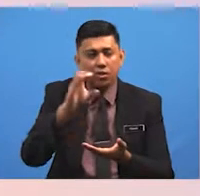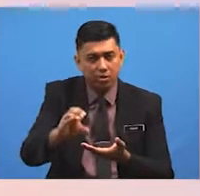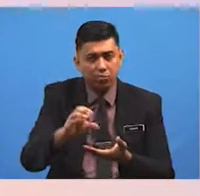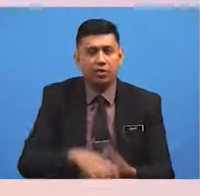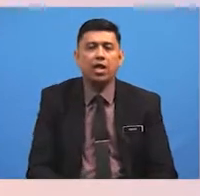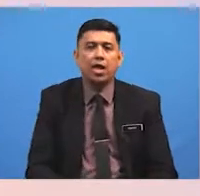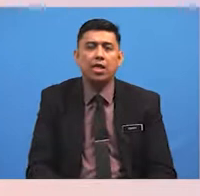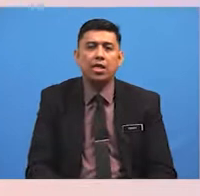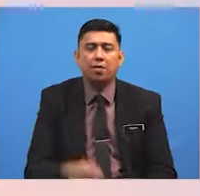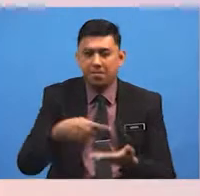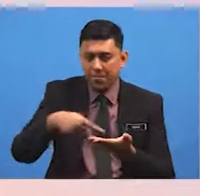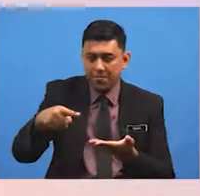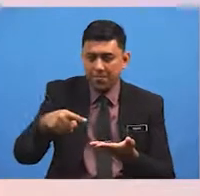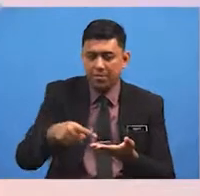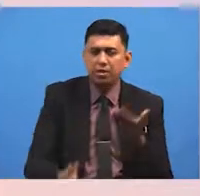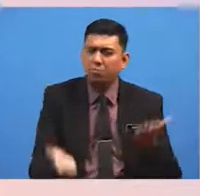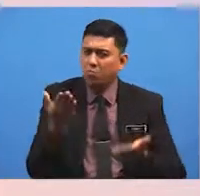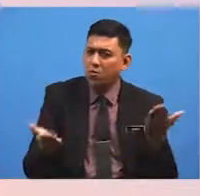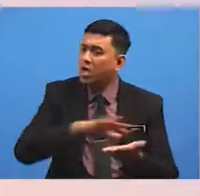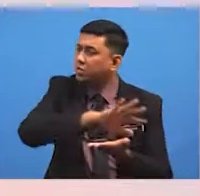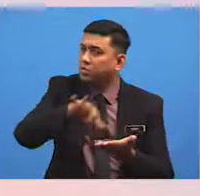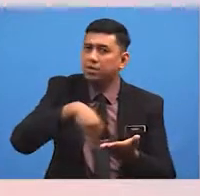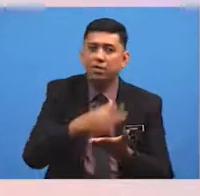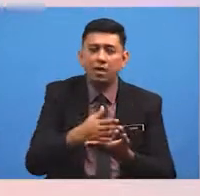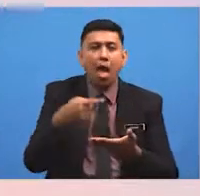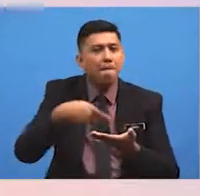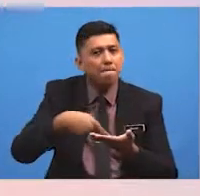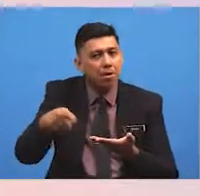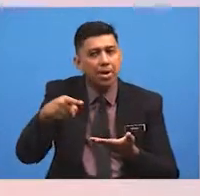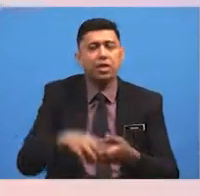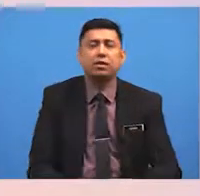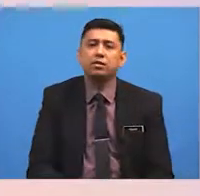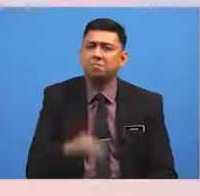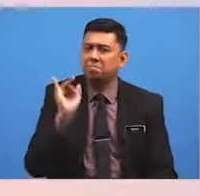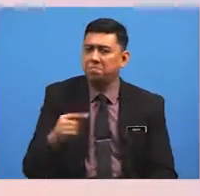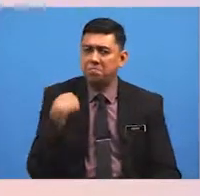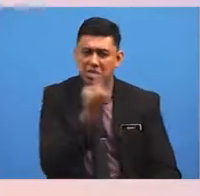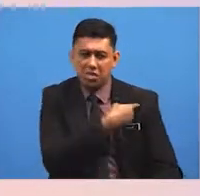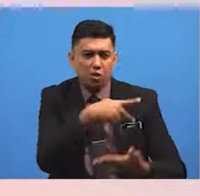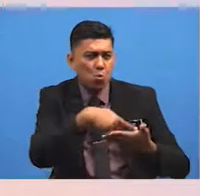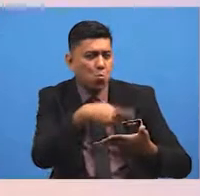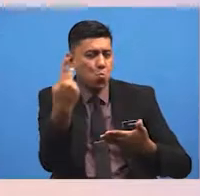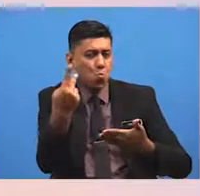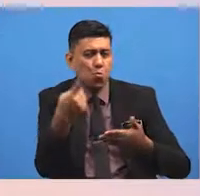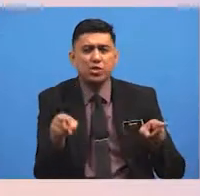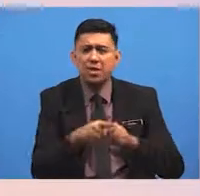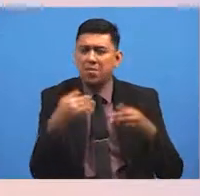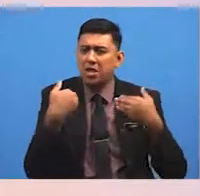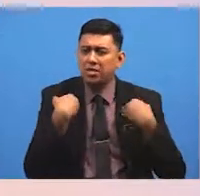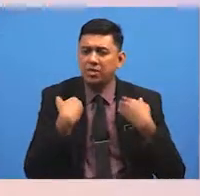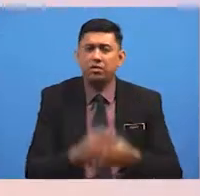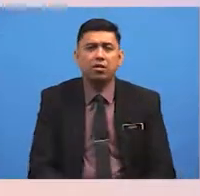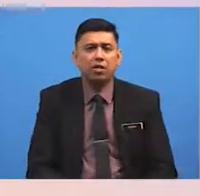belanja weila anggaran semua pembayaran yang kita keluarkan Sama Adil